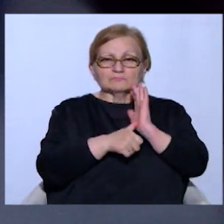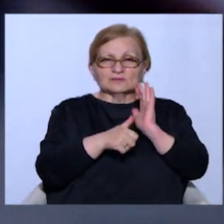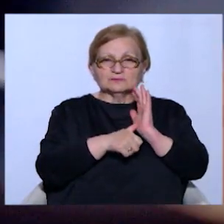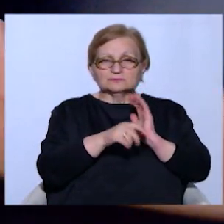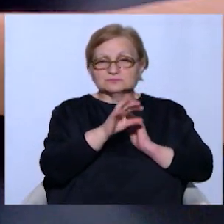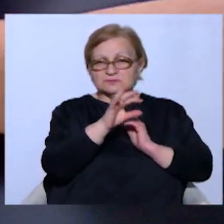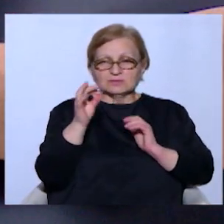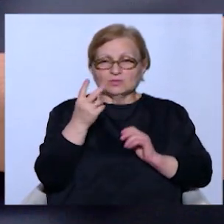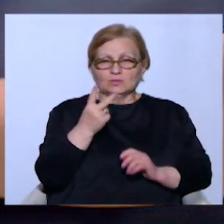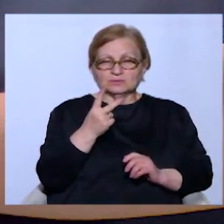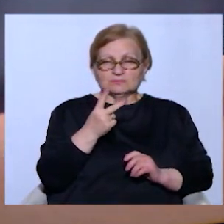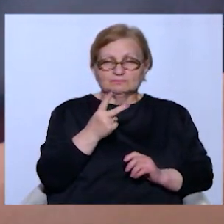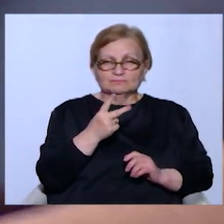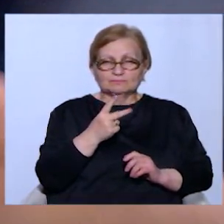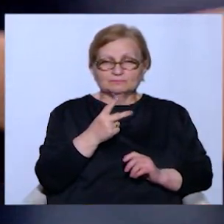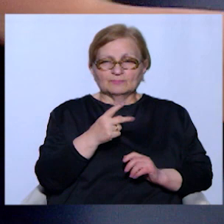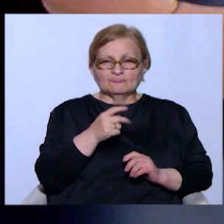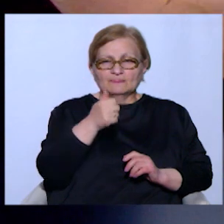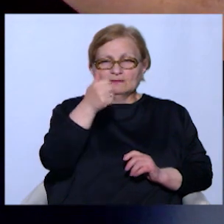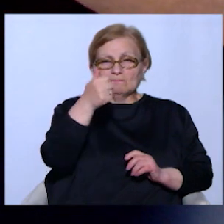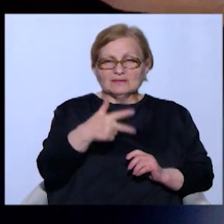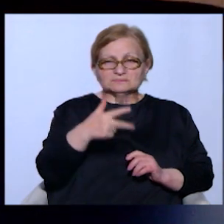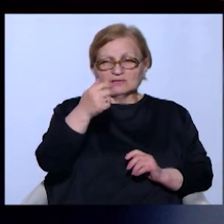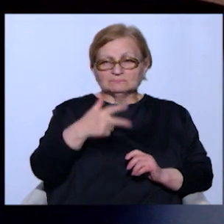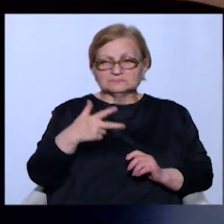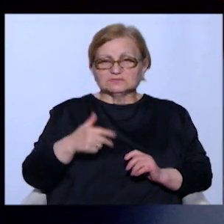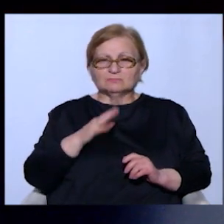2-ს ვირჩიოთ. ყოველ 3 გოგოს შეესაბამება